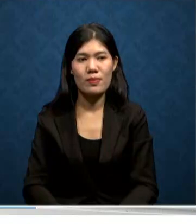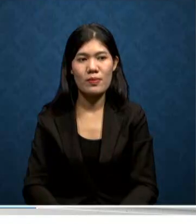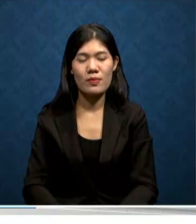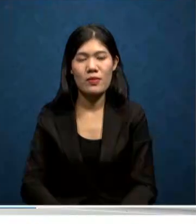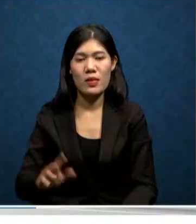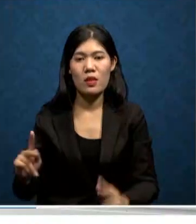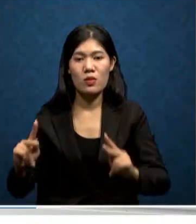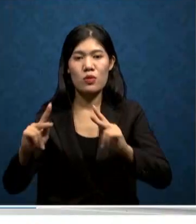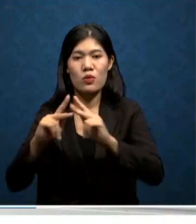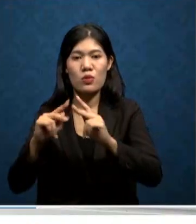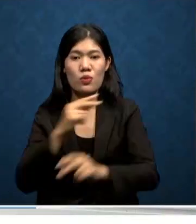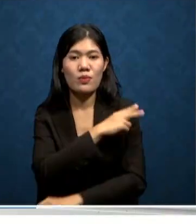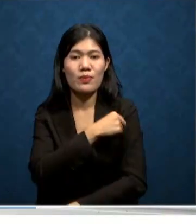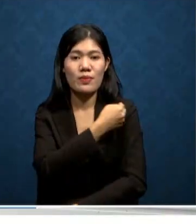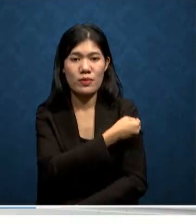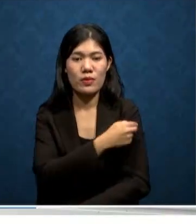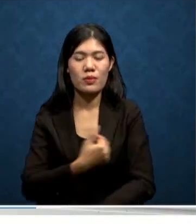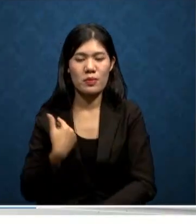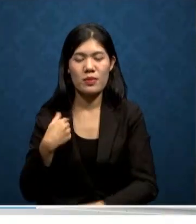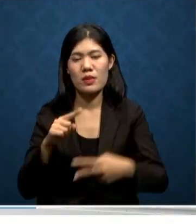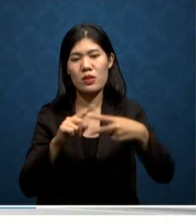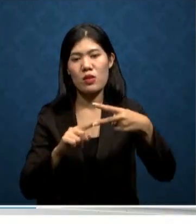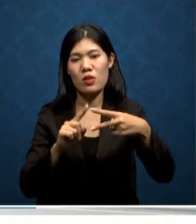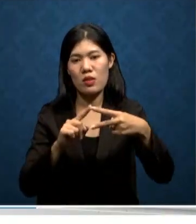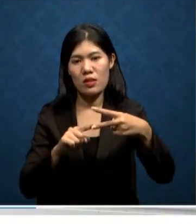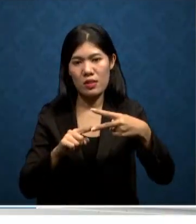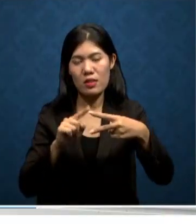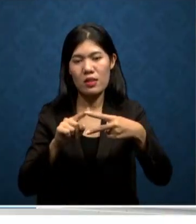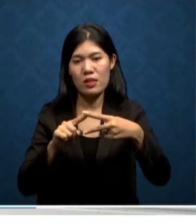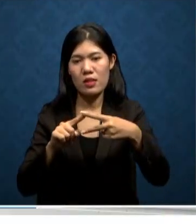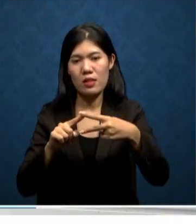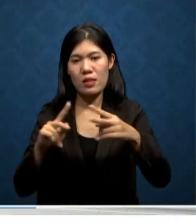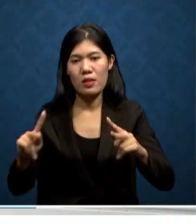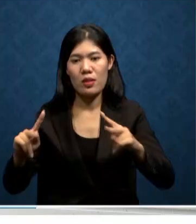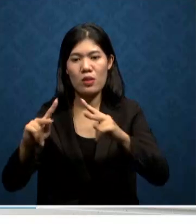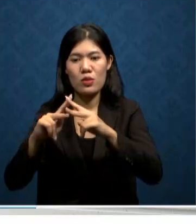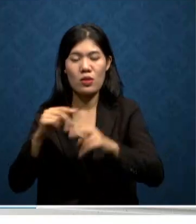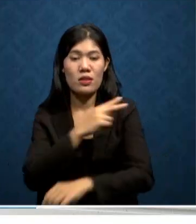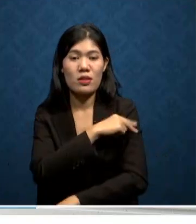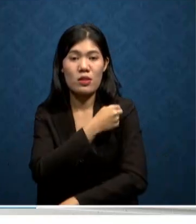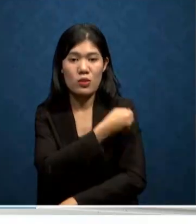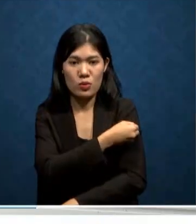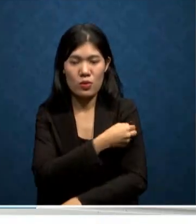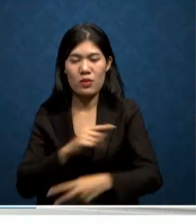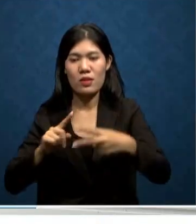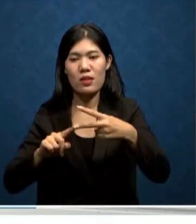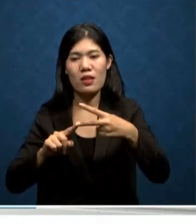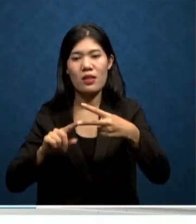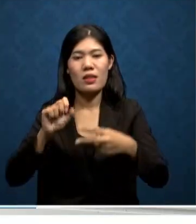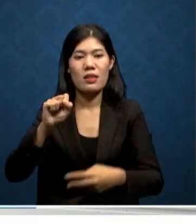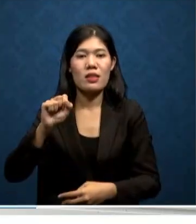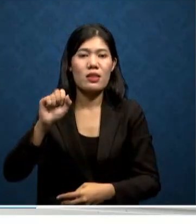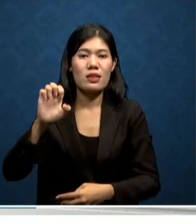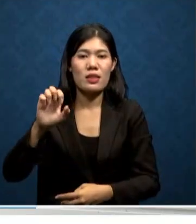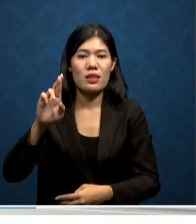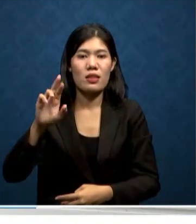สาธารณสุขซึ่งมี 2หน่วยครับก็คือสำนักปลัดกระทรวงสาธารณสุขกับสถาบันสิรินธรเพื่อการฟื้น